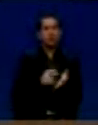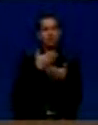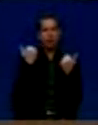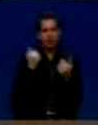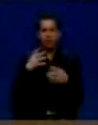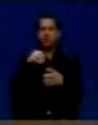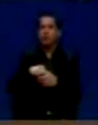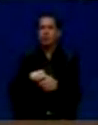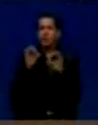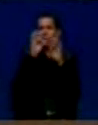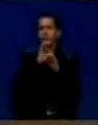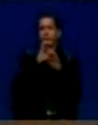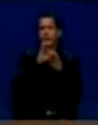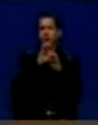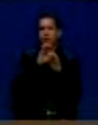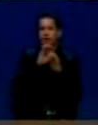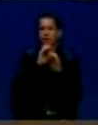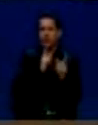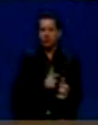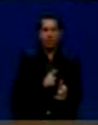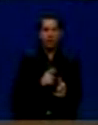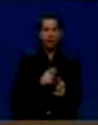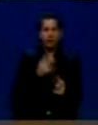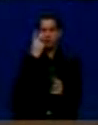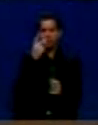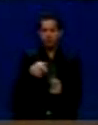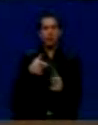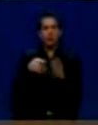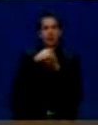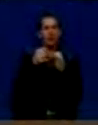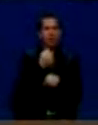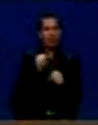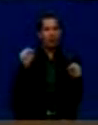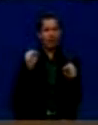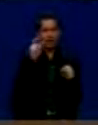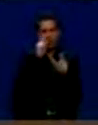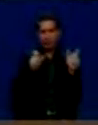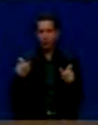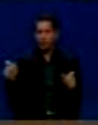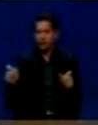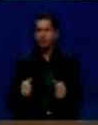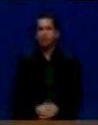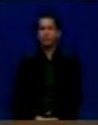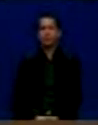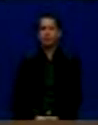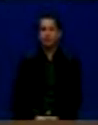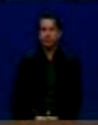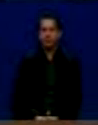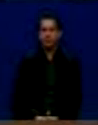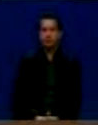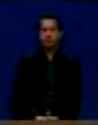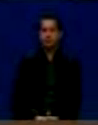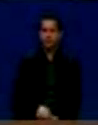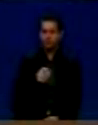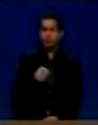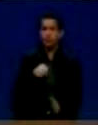bashkohen asnjë konflikt tjetër dramatos në të cilin besojnë për lirinë e një populli ose për një ideal tjetër. Dhe çështja tjetër që sulmohet me këtë